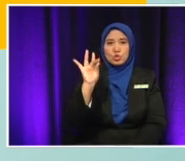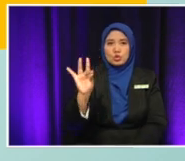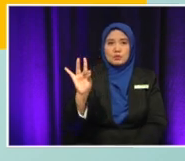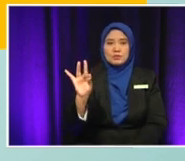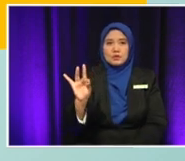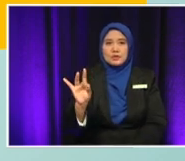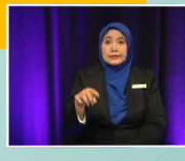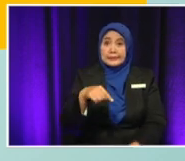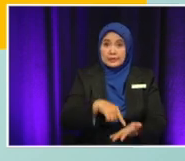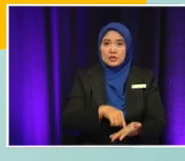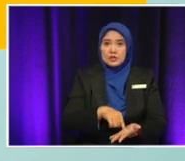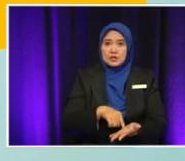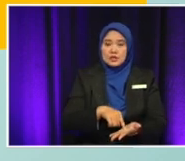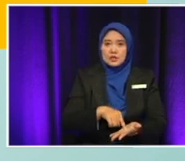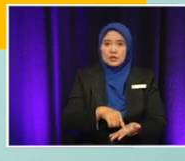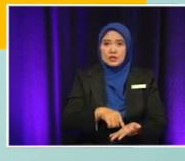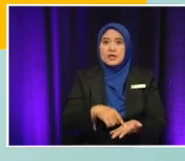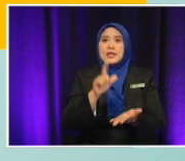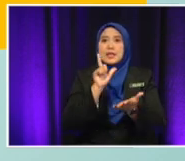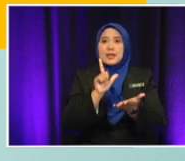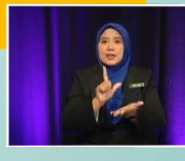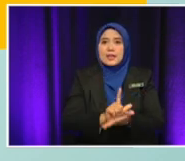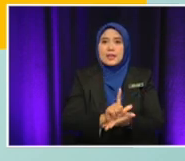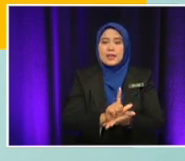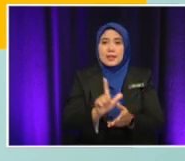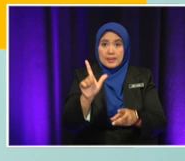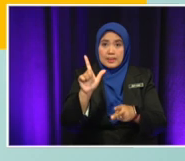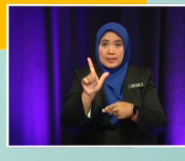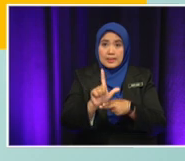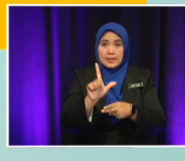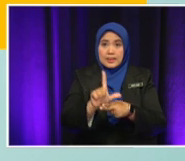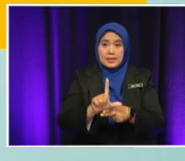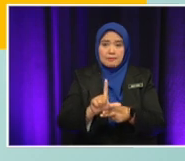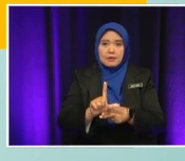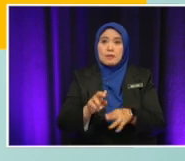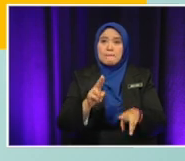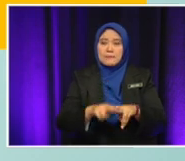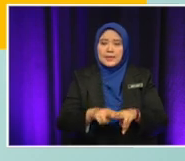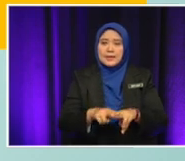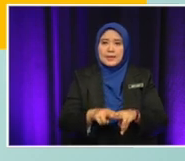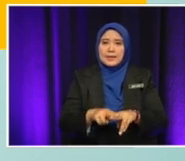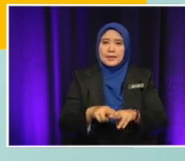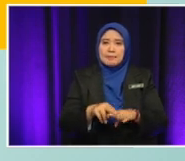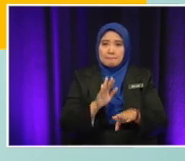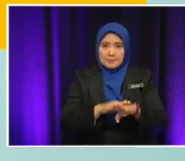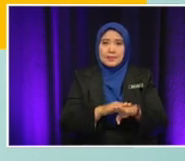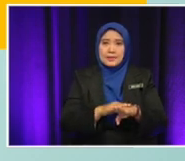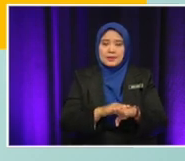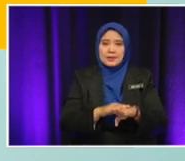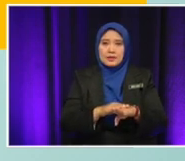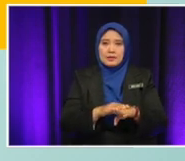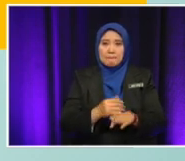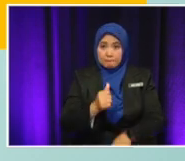yang betul pada ruang jawaban oke lihat raja tersebut susu strawberry gambar